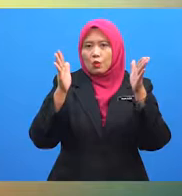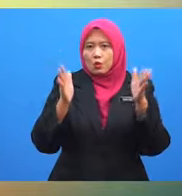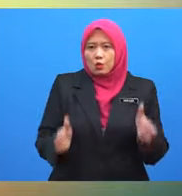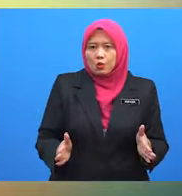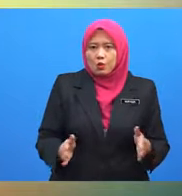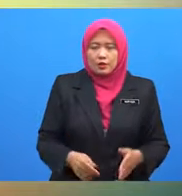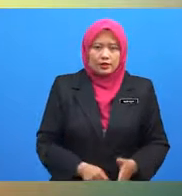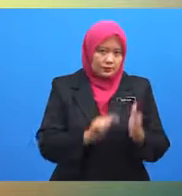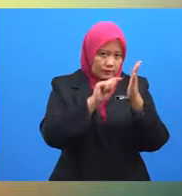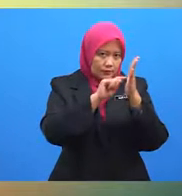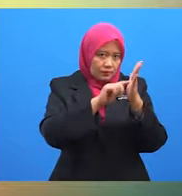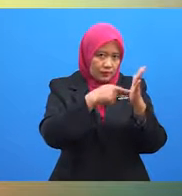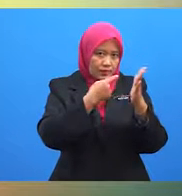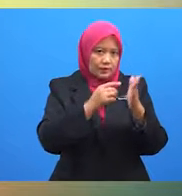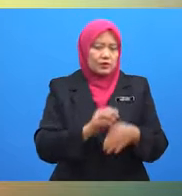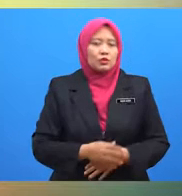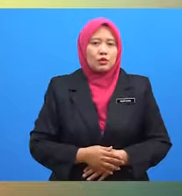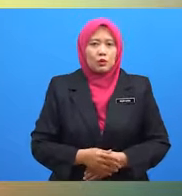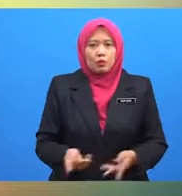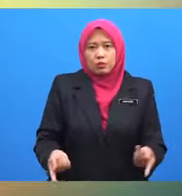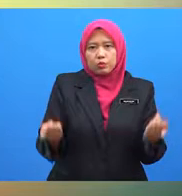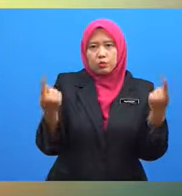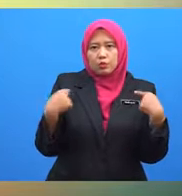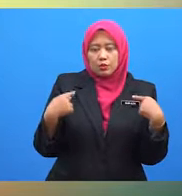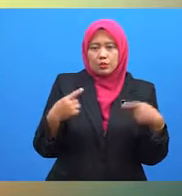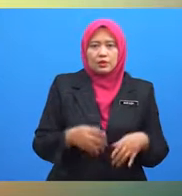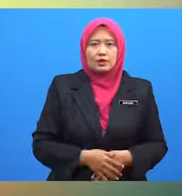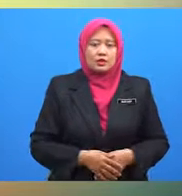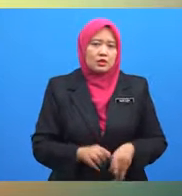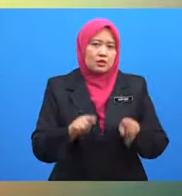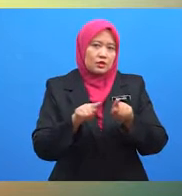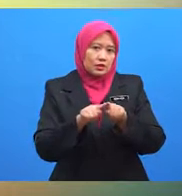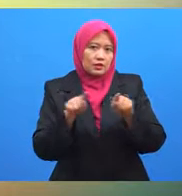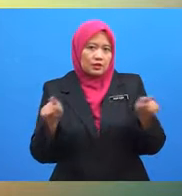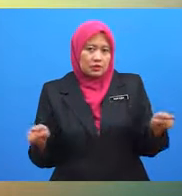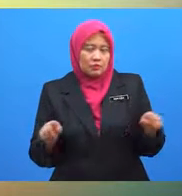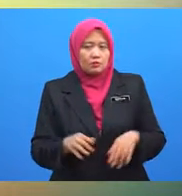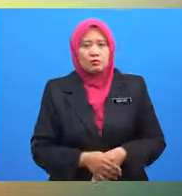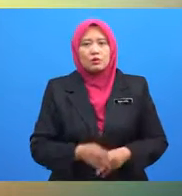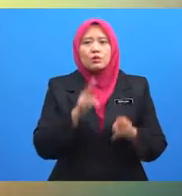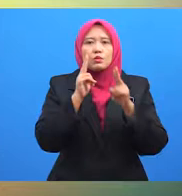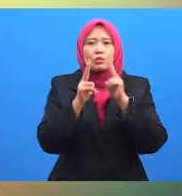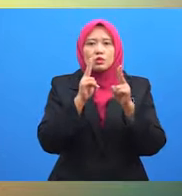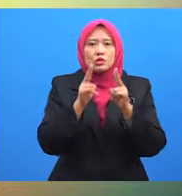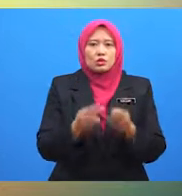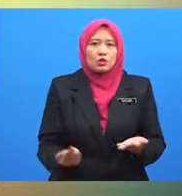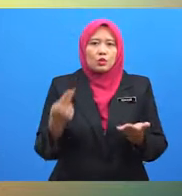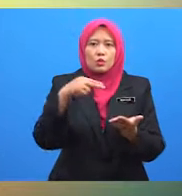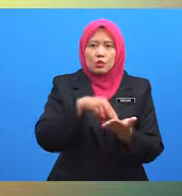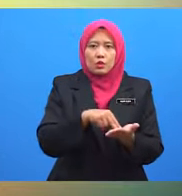orang, pahat, pulang, tetapi, ujar,